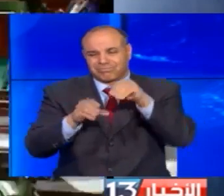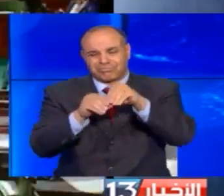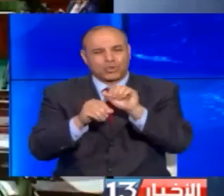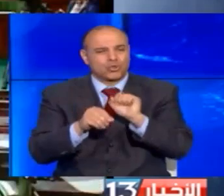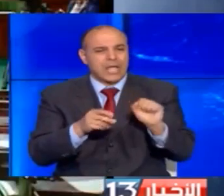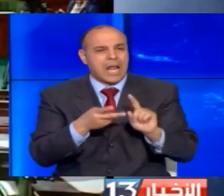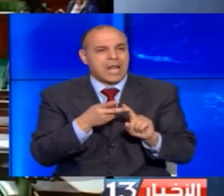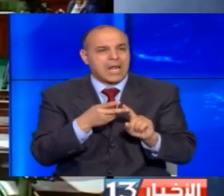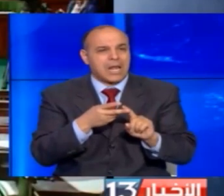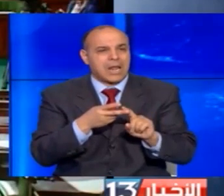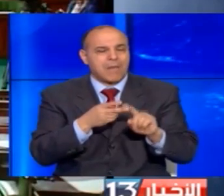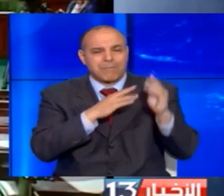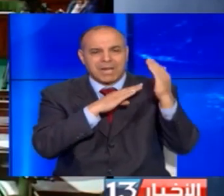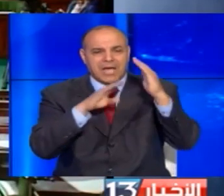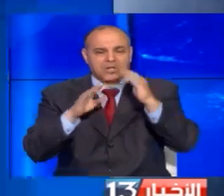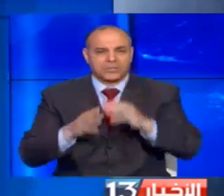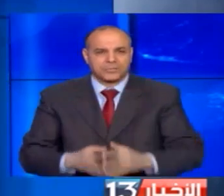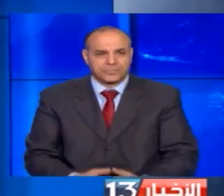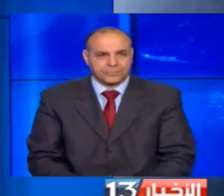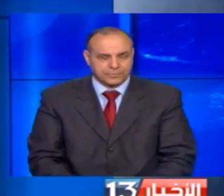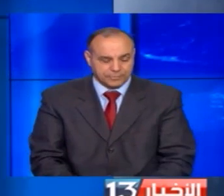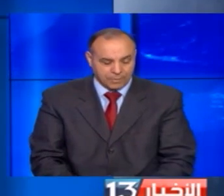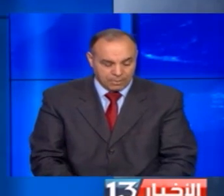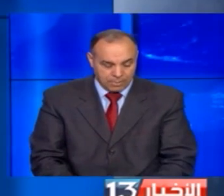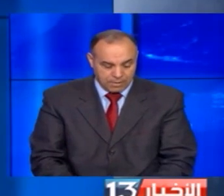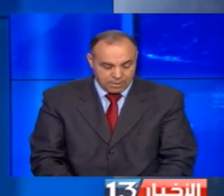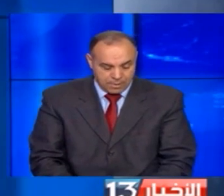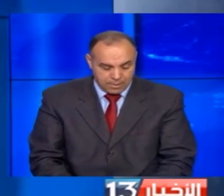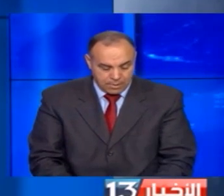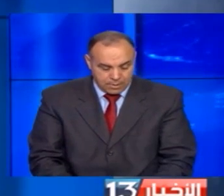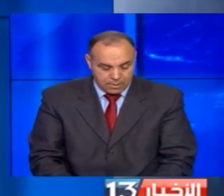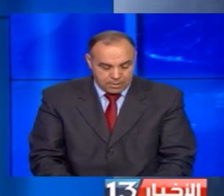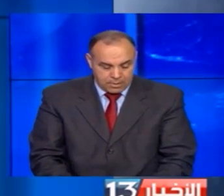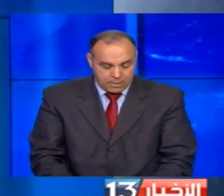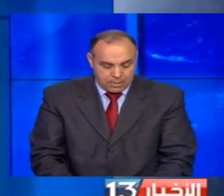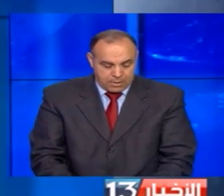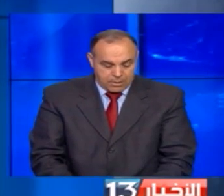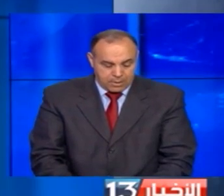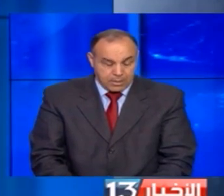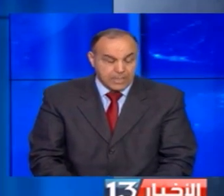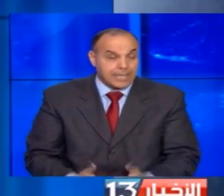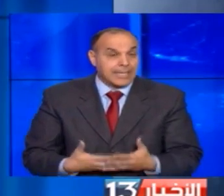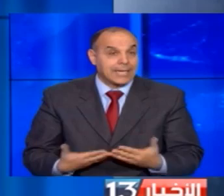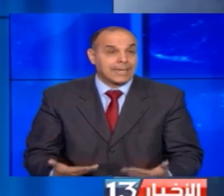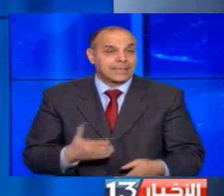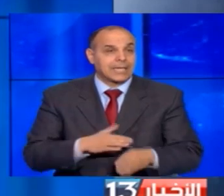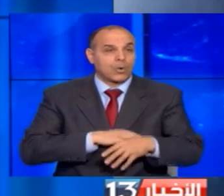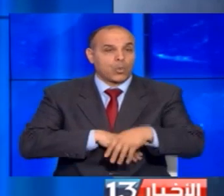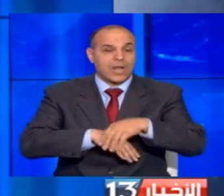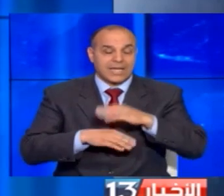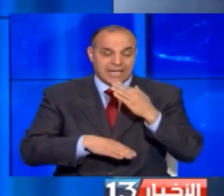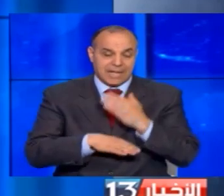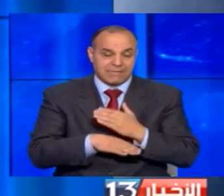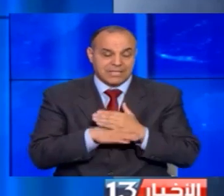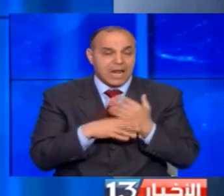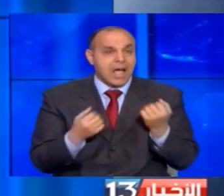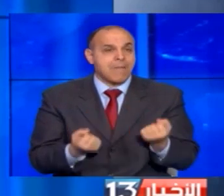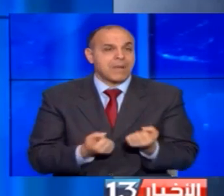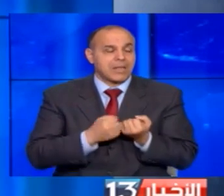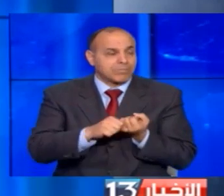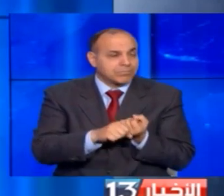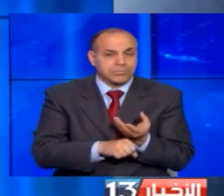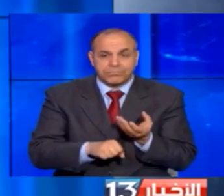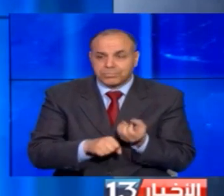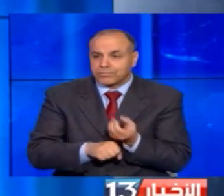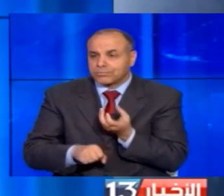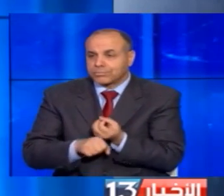الاجتماعيين بالخارج. انطلقت بولاية قفصة حملات